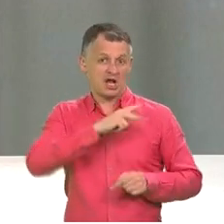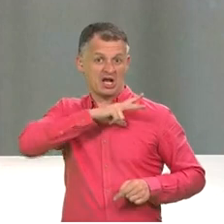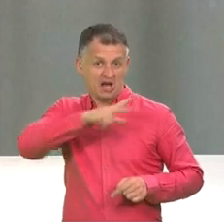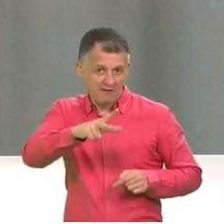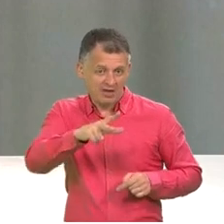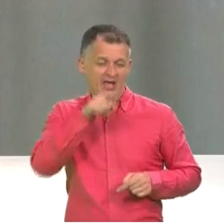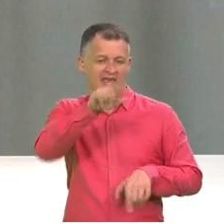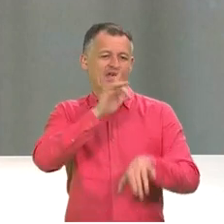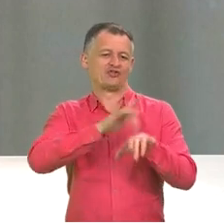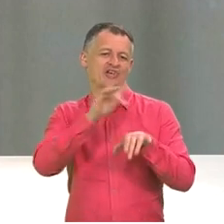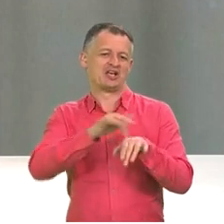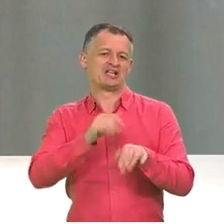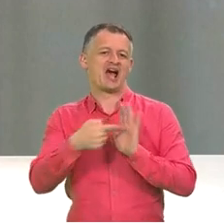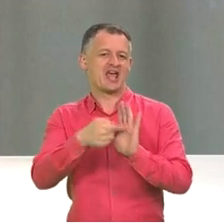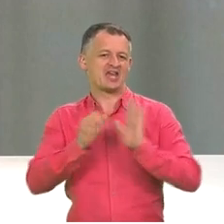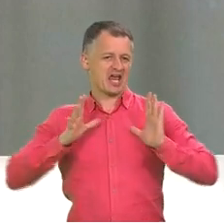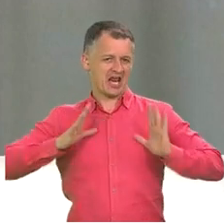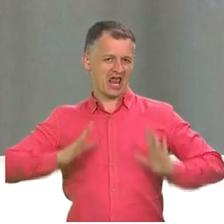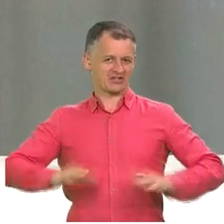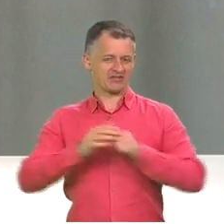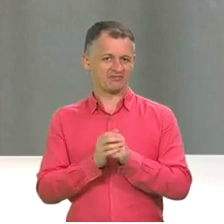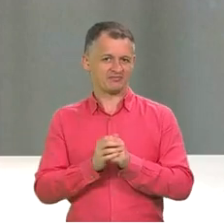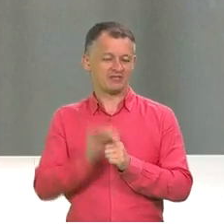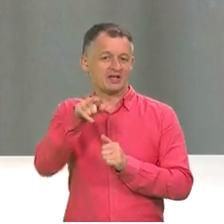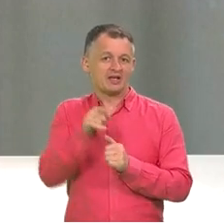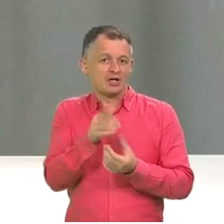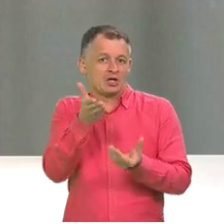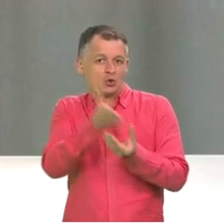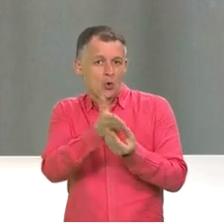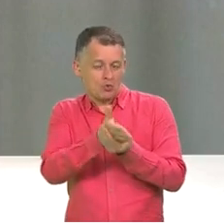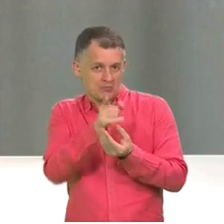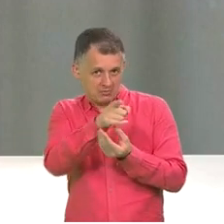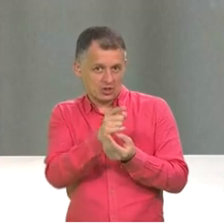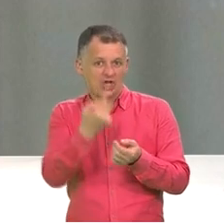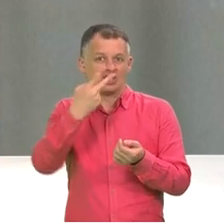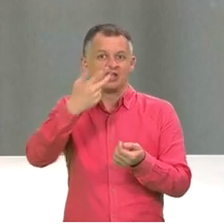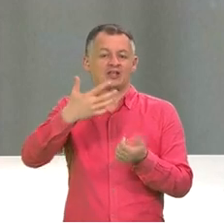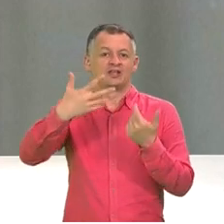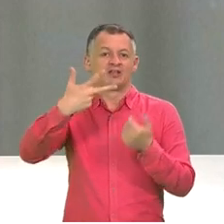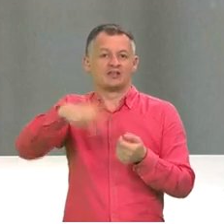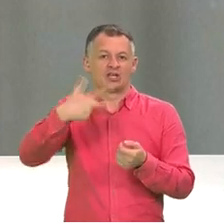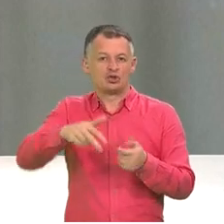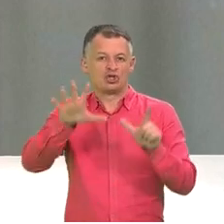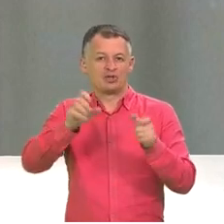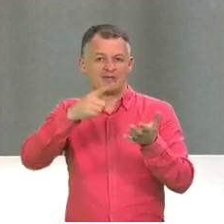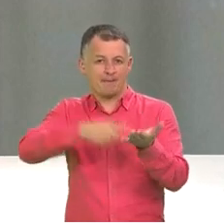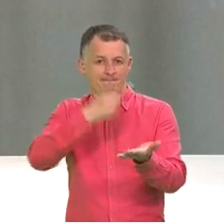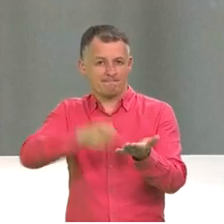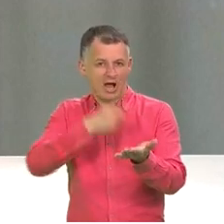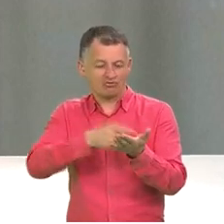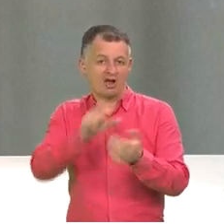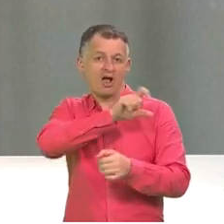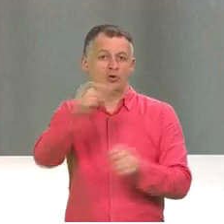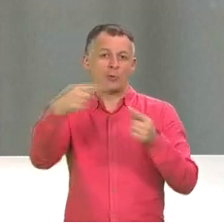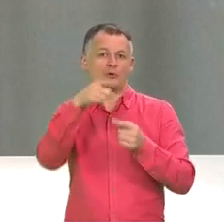grave, încercau să pară relaxați. Rechizitoriul are 370 de pagini, iar asupra lor planează acuzațiile de constituire